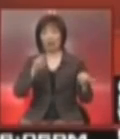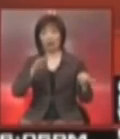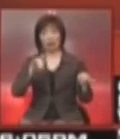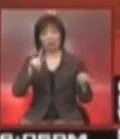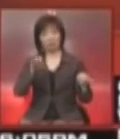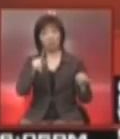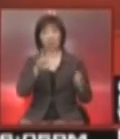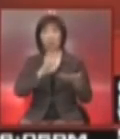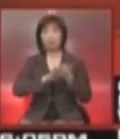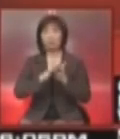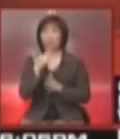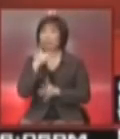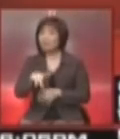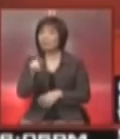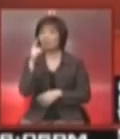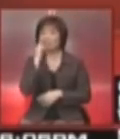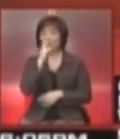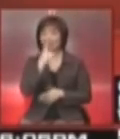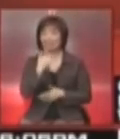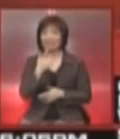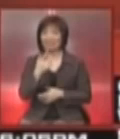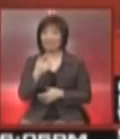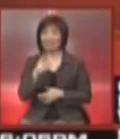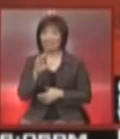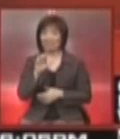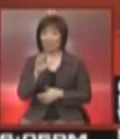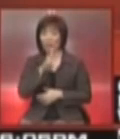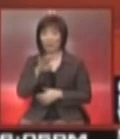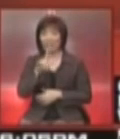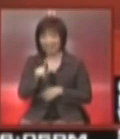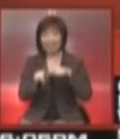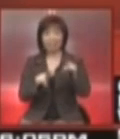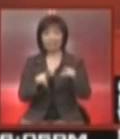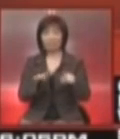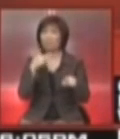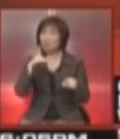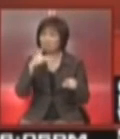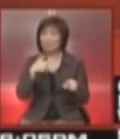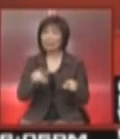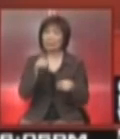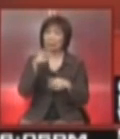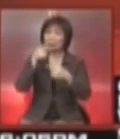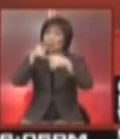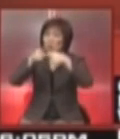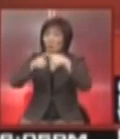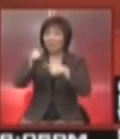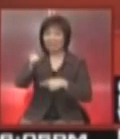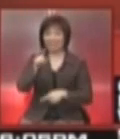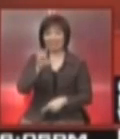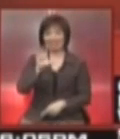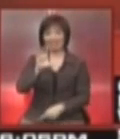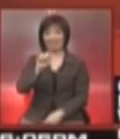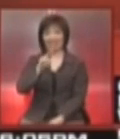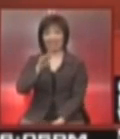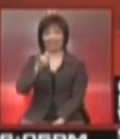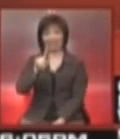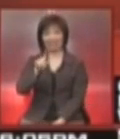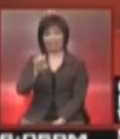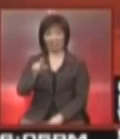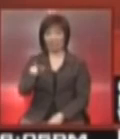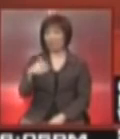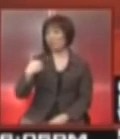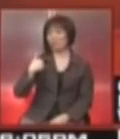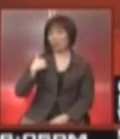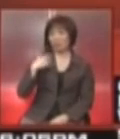ngayon ni Kuya Will. Totoo ba ito? Matagal na kaming magkasama ni Willie. Taon na. Hindi pa siya 50